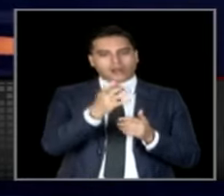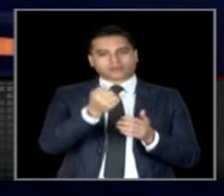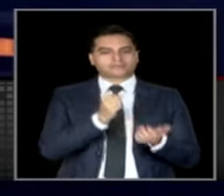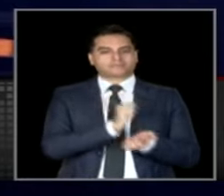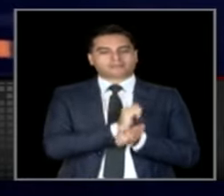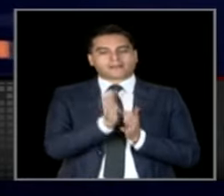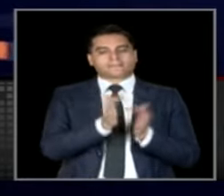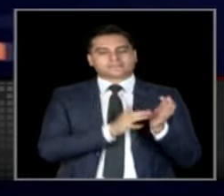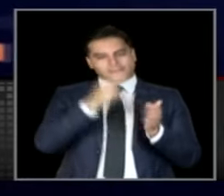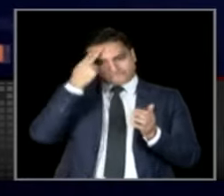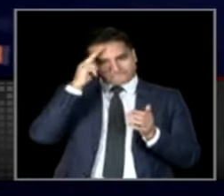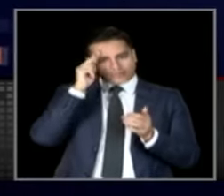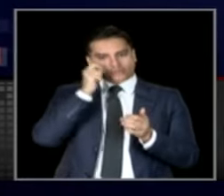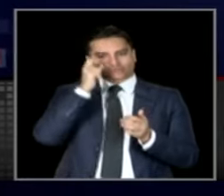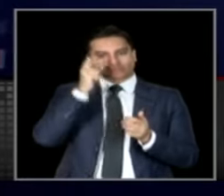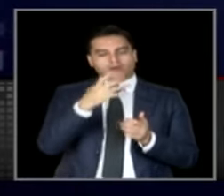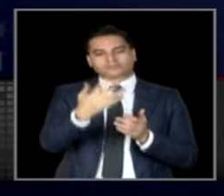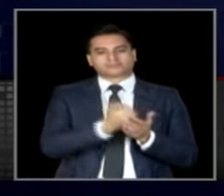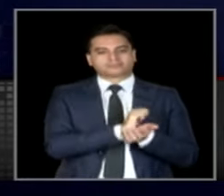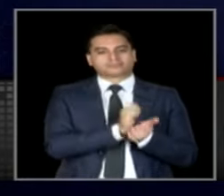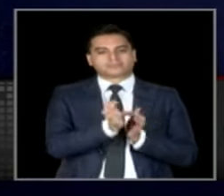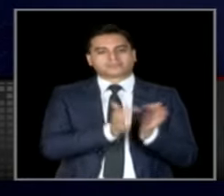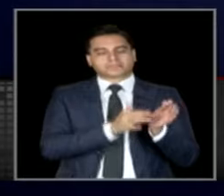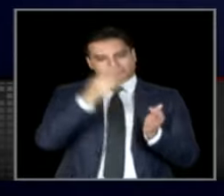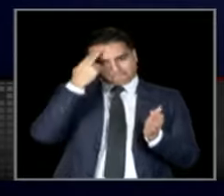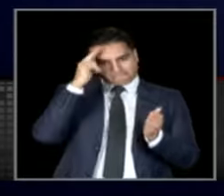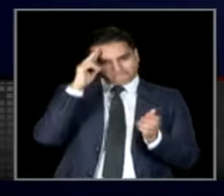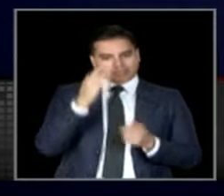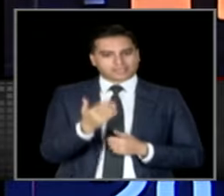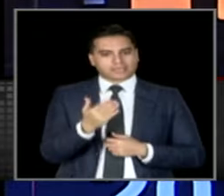The man و crucified Jesus.